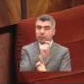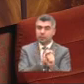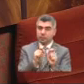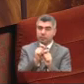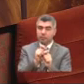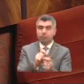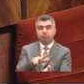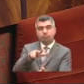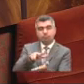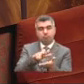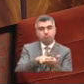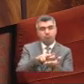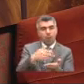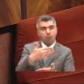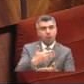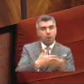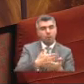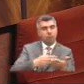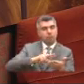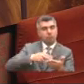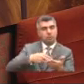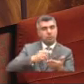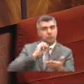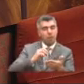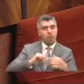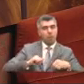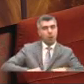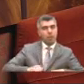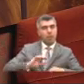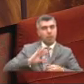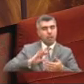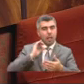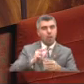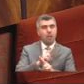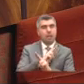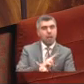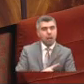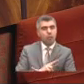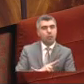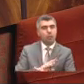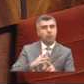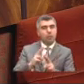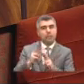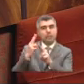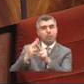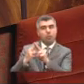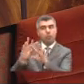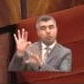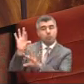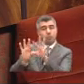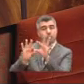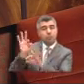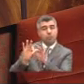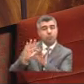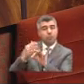المصادقة على المراسيم ديال التنزيل وتطبيق القانون الإطار للتغطية الصحية ونظام المعاشات، وتحديد ديال فئات الفلاحين